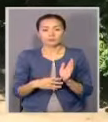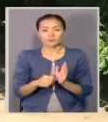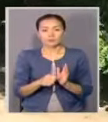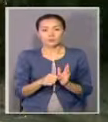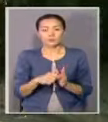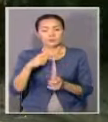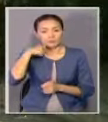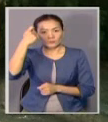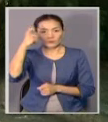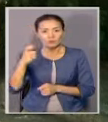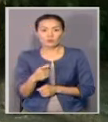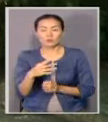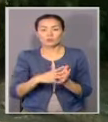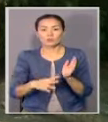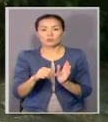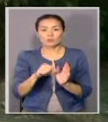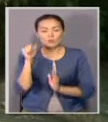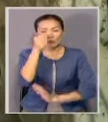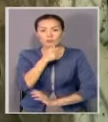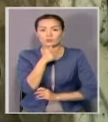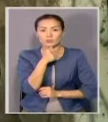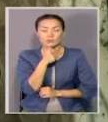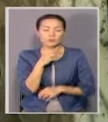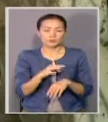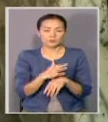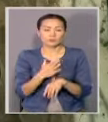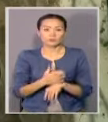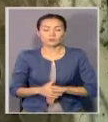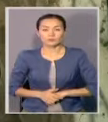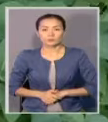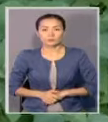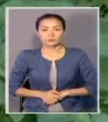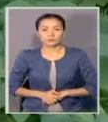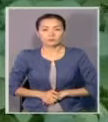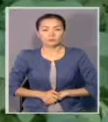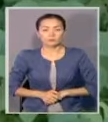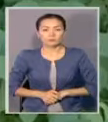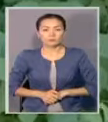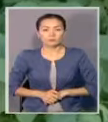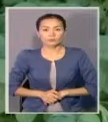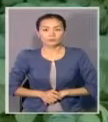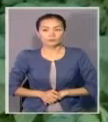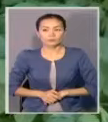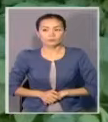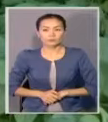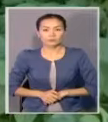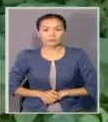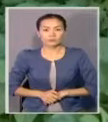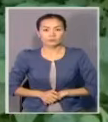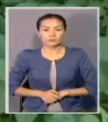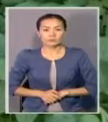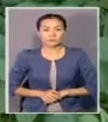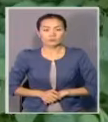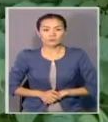құбырына арқанмен асылған 1996 жылғы ер адамның мүрдесін анықтады. Аталған фактіге қатысты қазіргі таңда